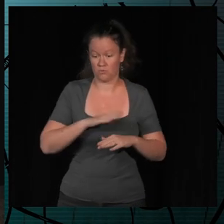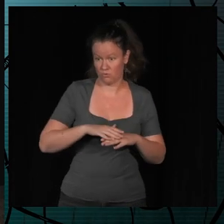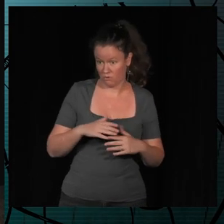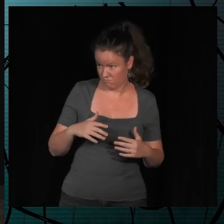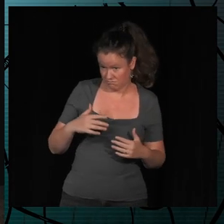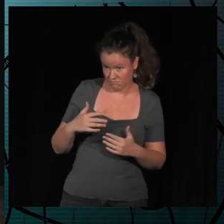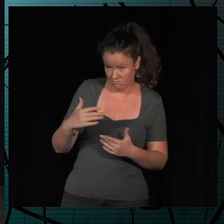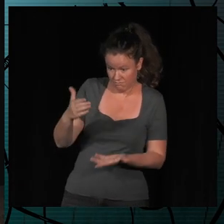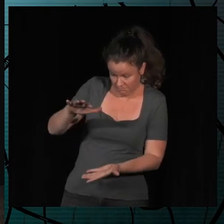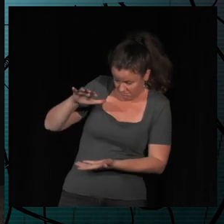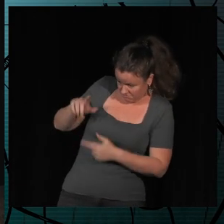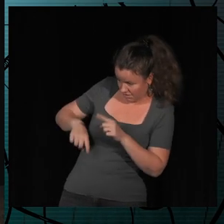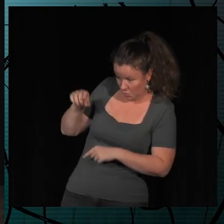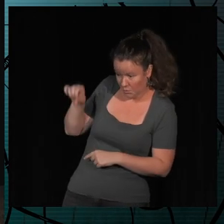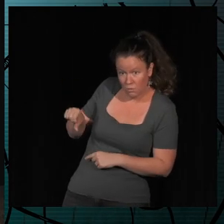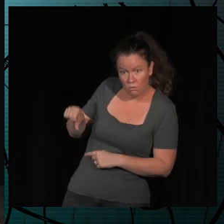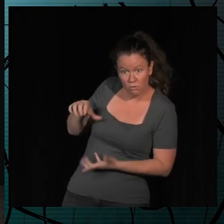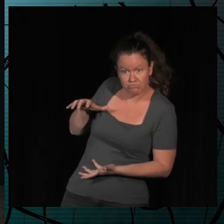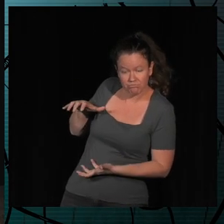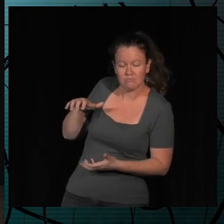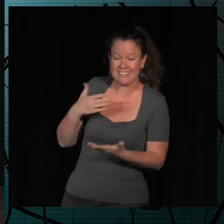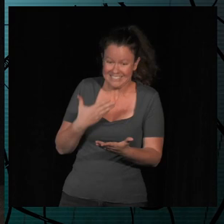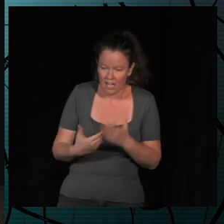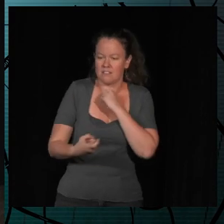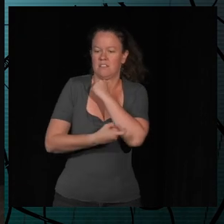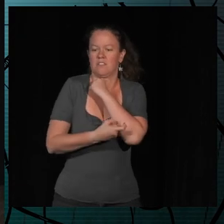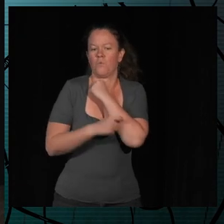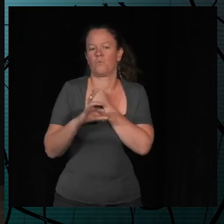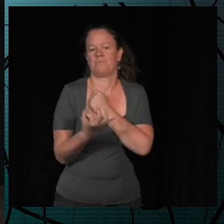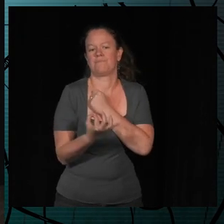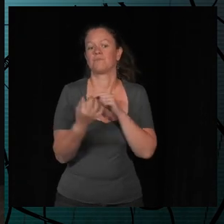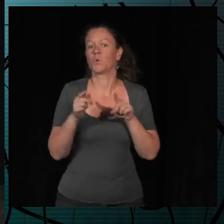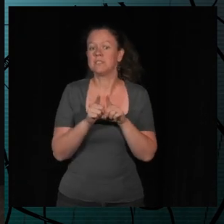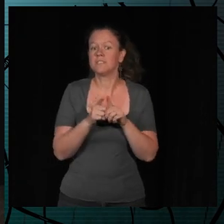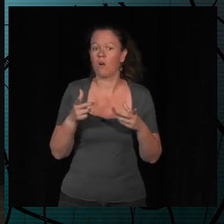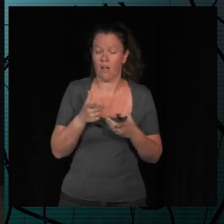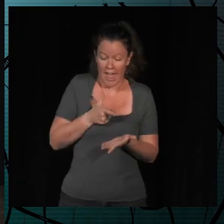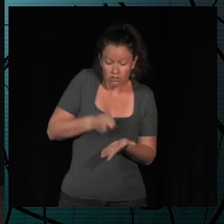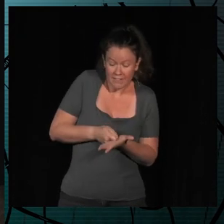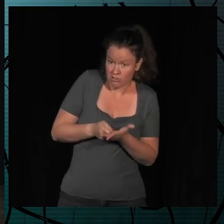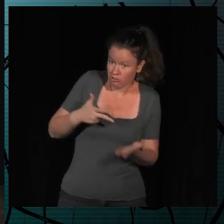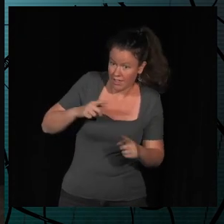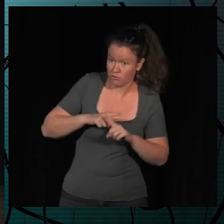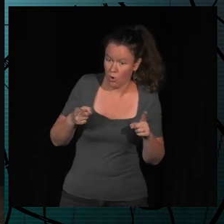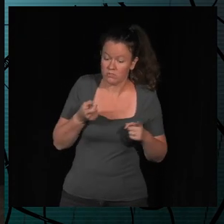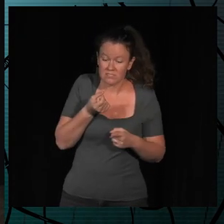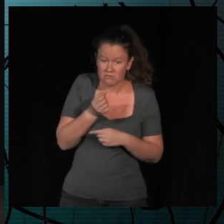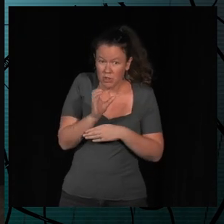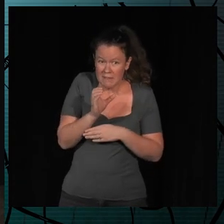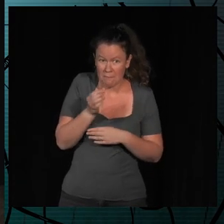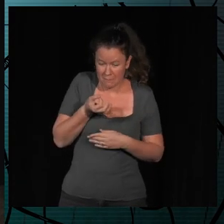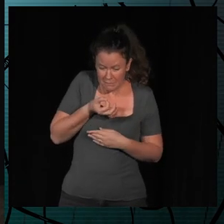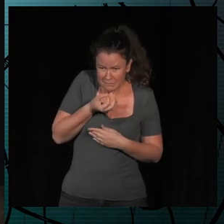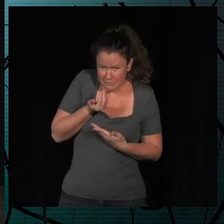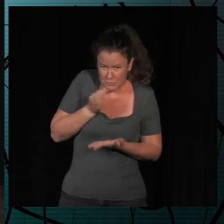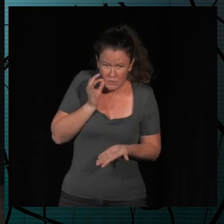les lootbx dans les jeux vidéos c'est addictif et puis c'est pas cher c'est quelques centimes mais multiplié par enfin c'est le jeu de hasard don dont on parle qui